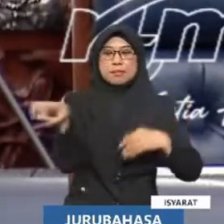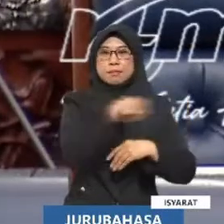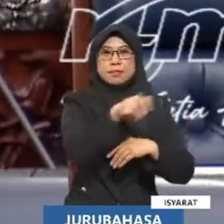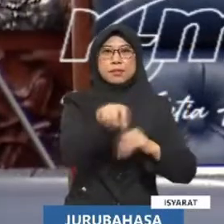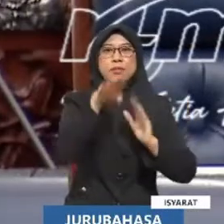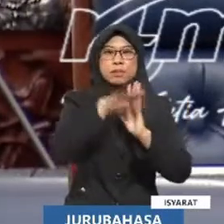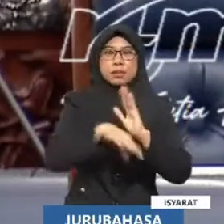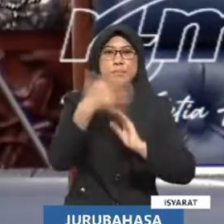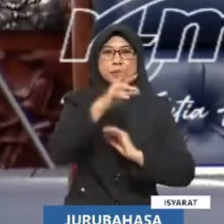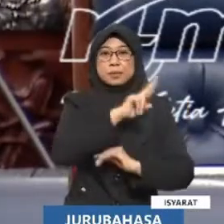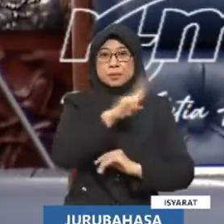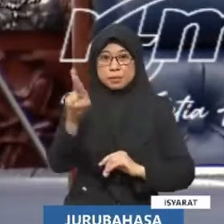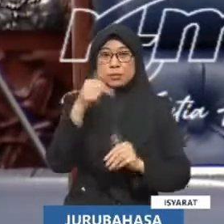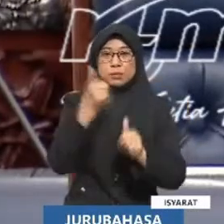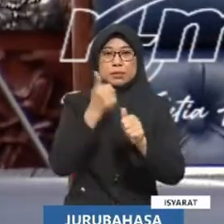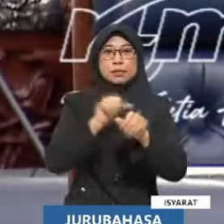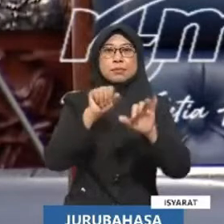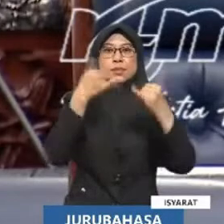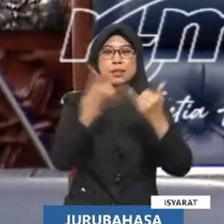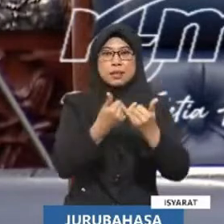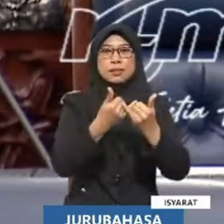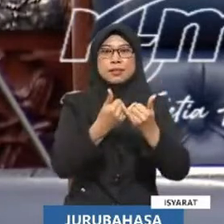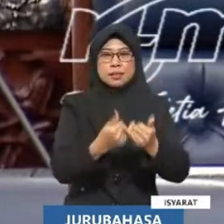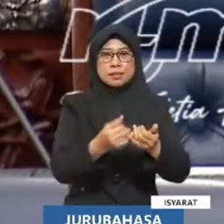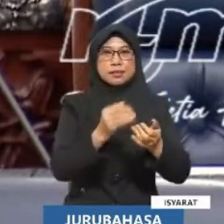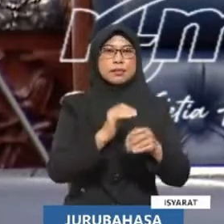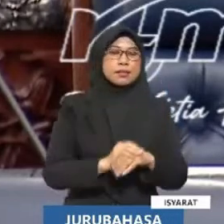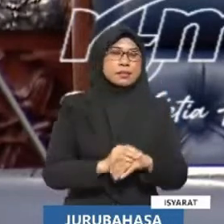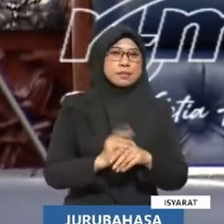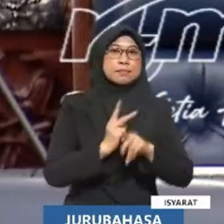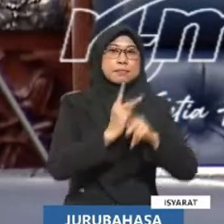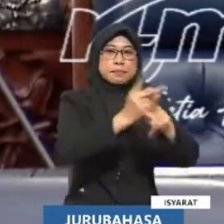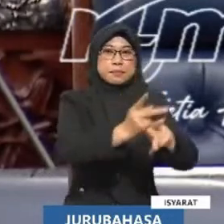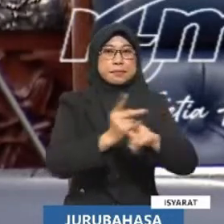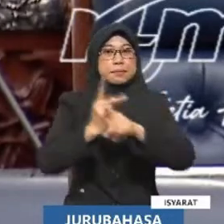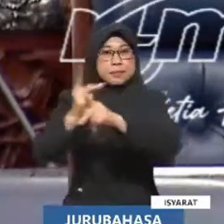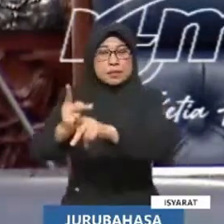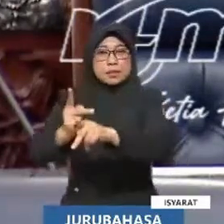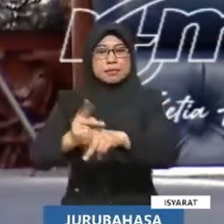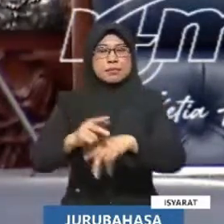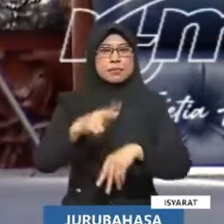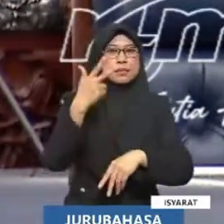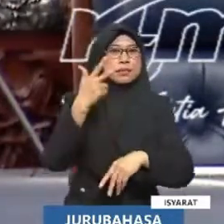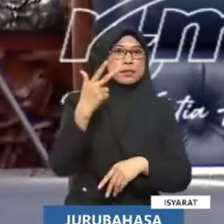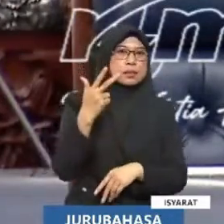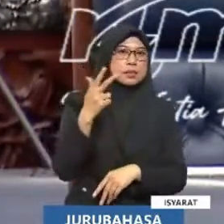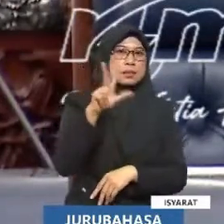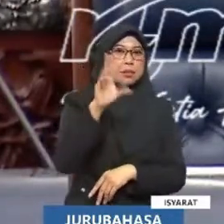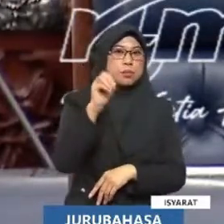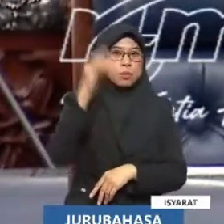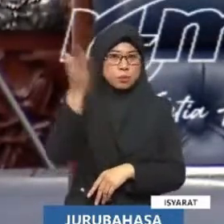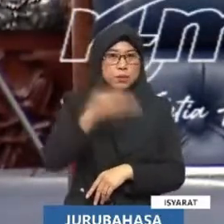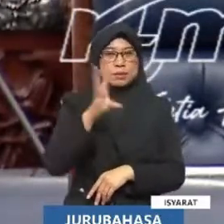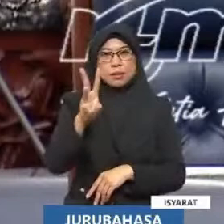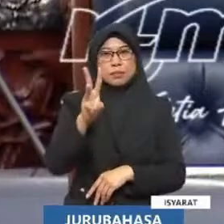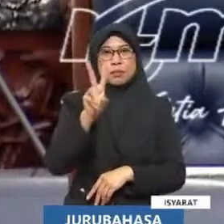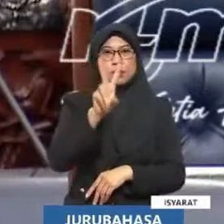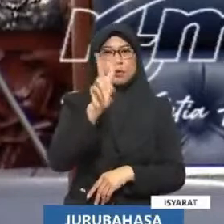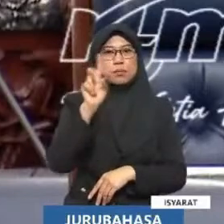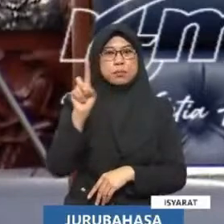pengangkutan sebanyak 12000 Ringgit pada setiap syari'at yang layak sehingga 30 Jun Kita Telah menggunakan sebanyak